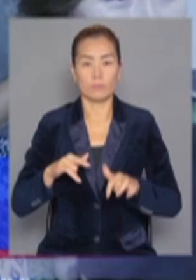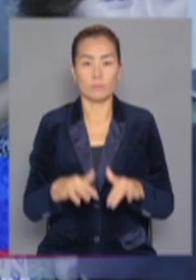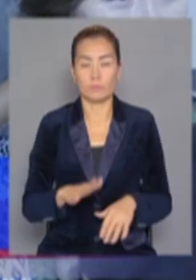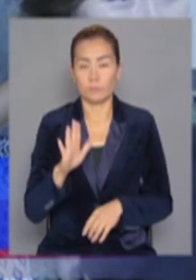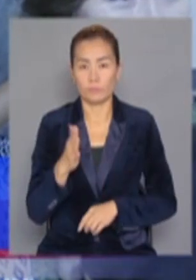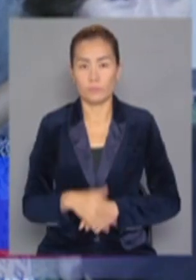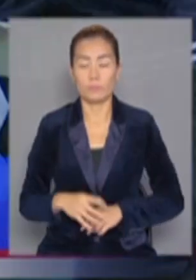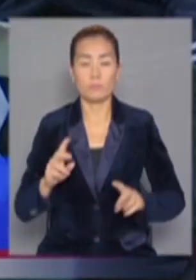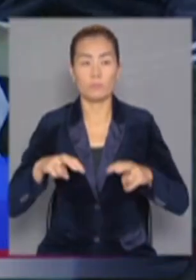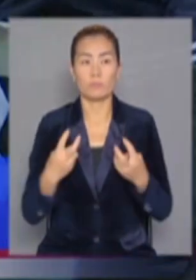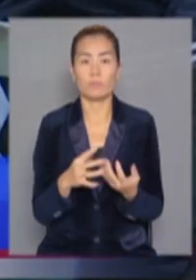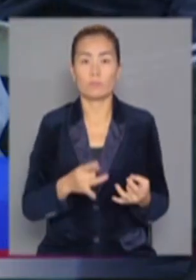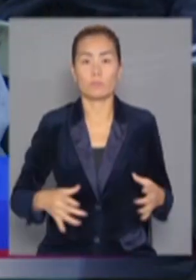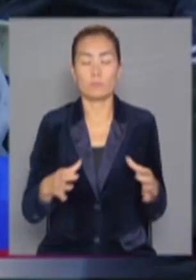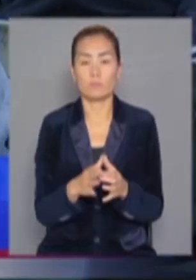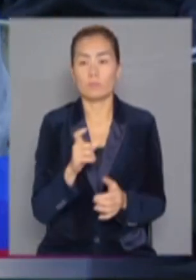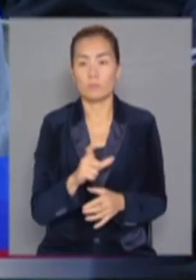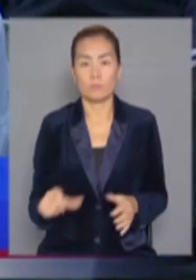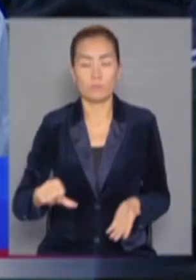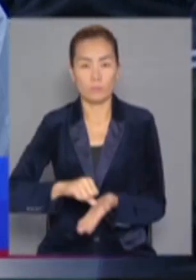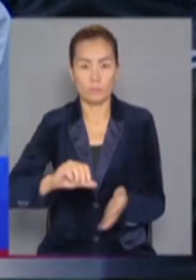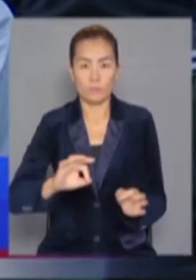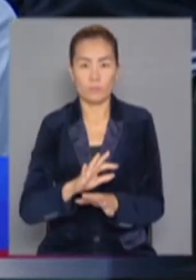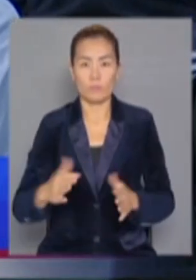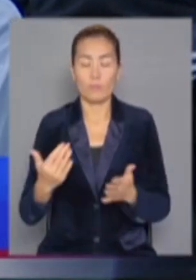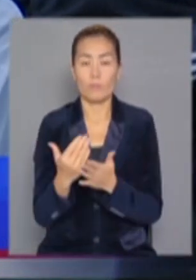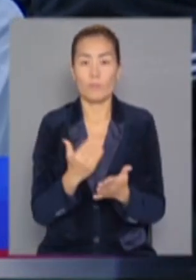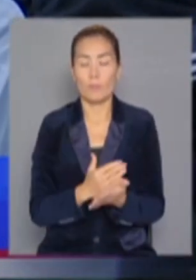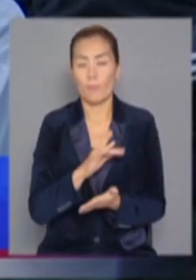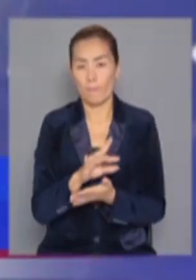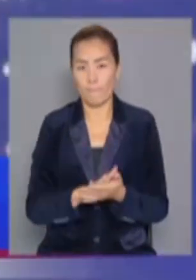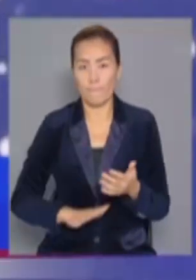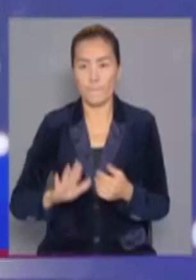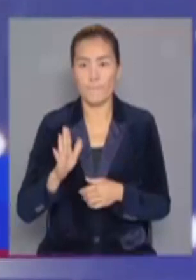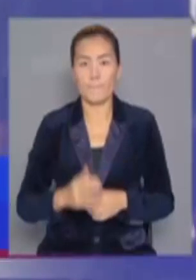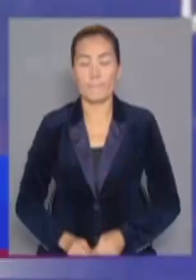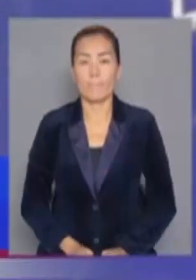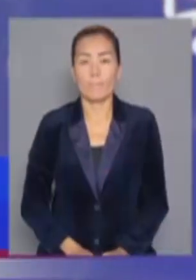келеді. Салтанатты шара аудан өнерпаздарының қатысуымен концерттік бағдарламаға жалғасты.